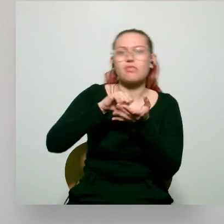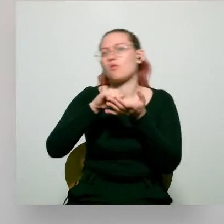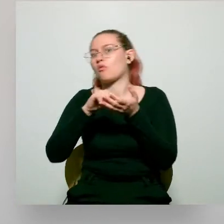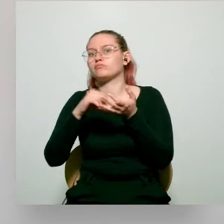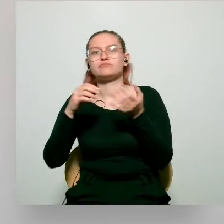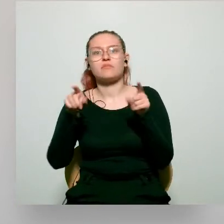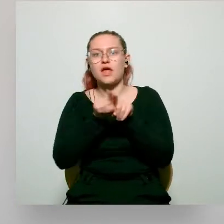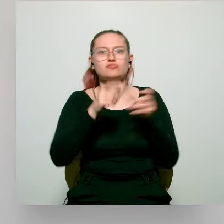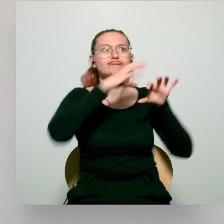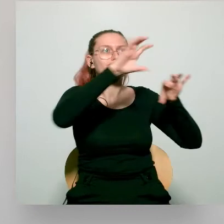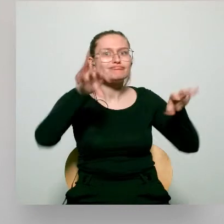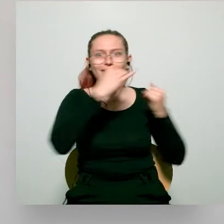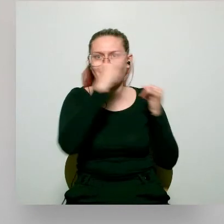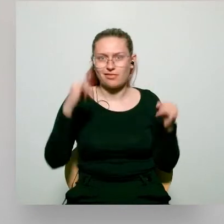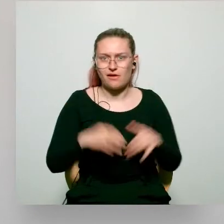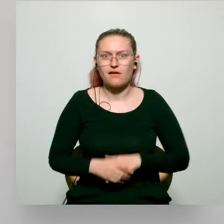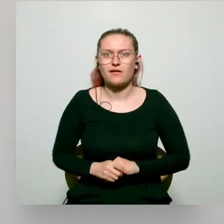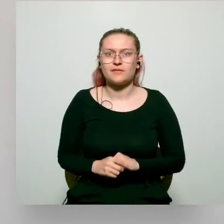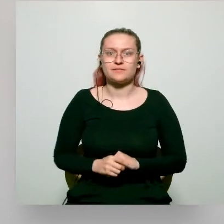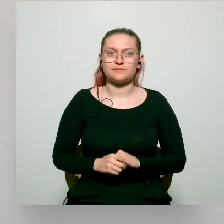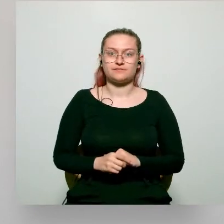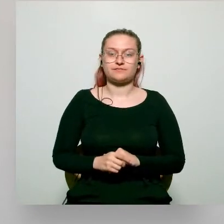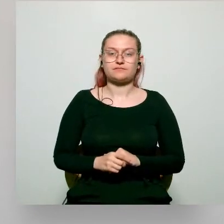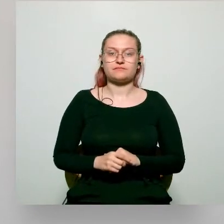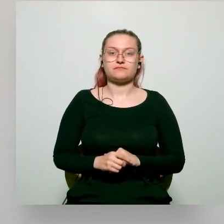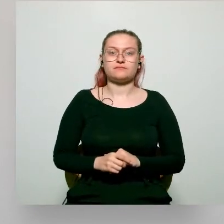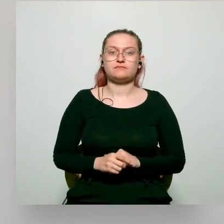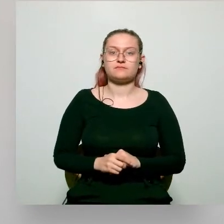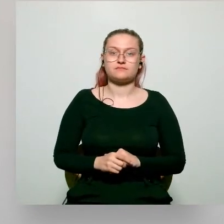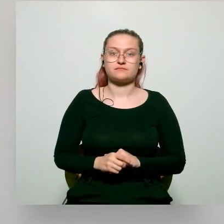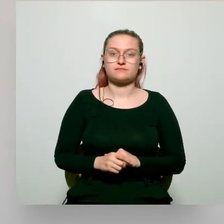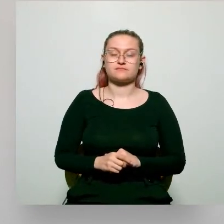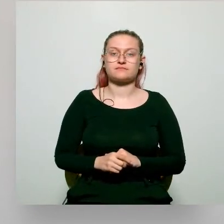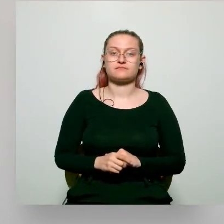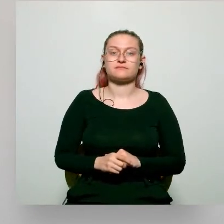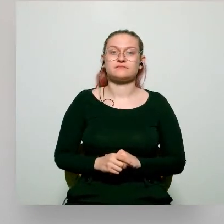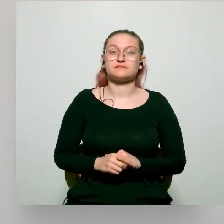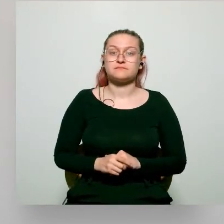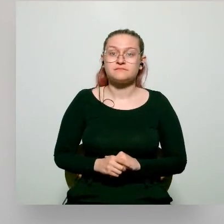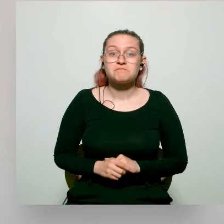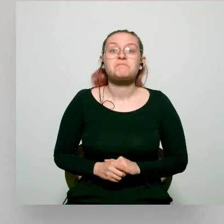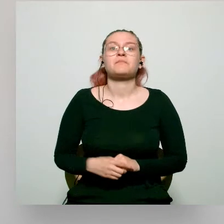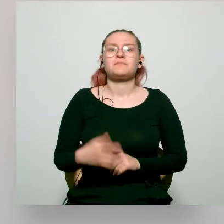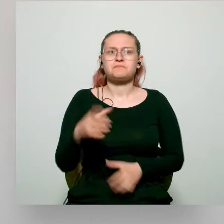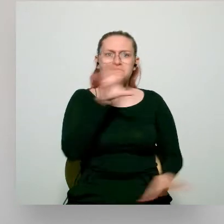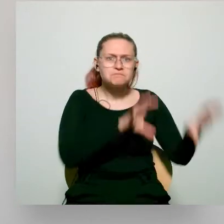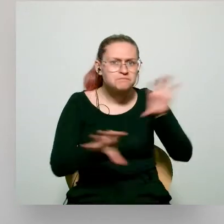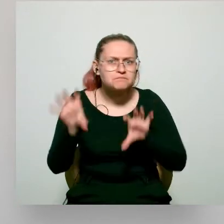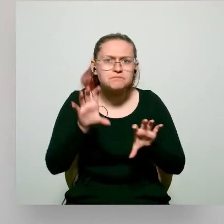I dopiero wtedy dla mnie stał się bardzo ważny temat ukraińskiej